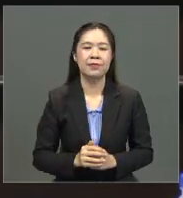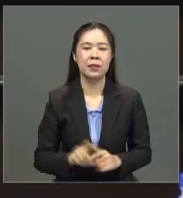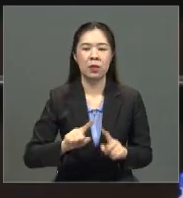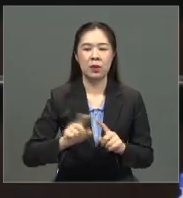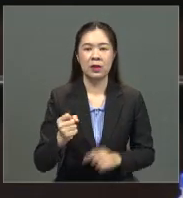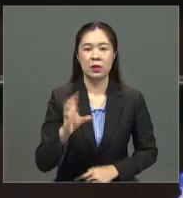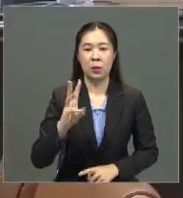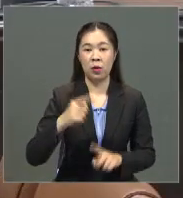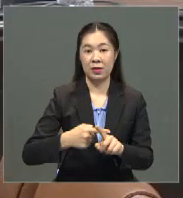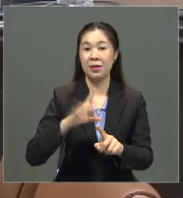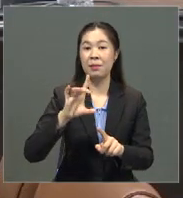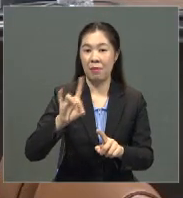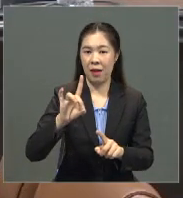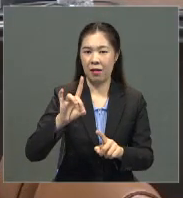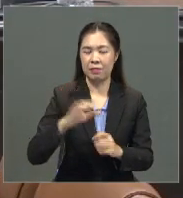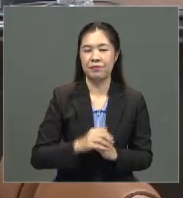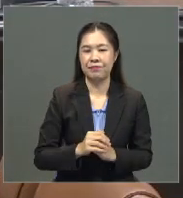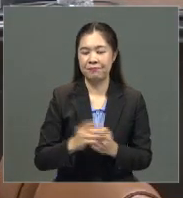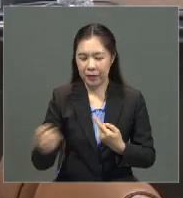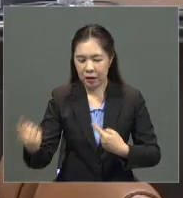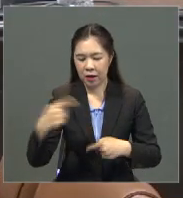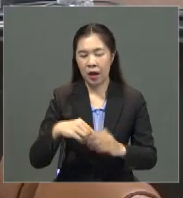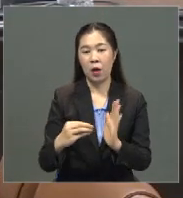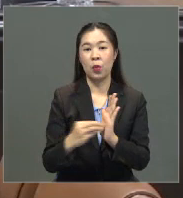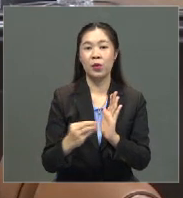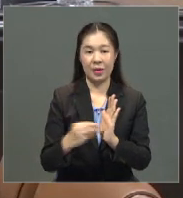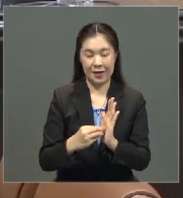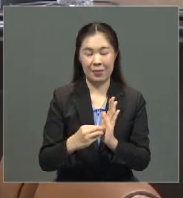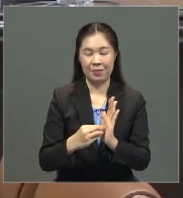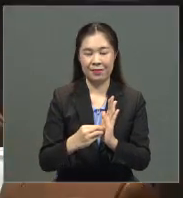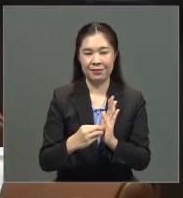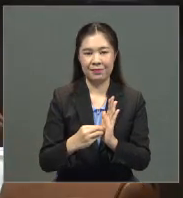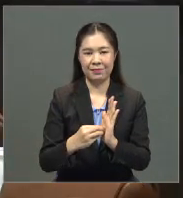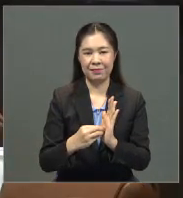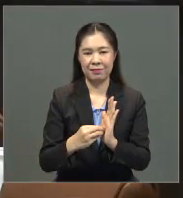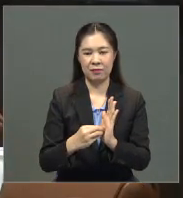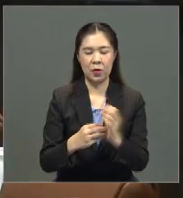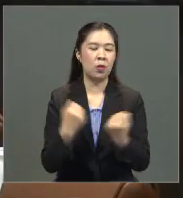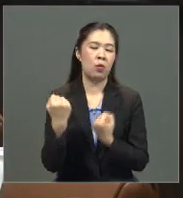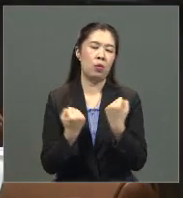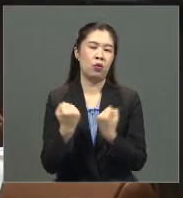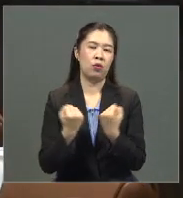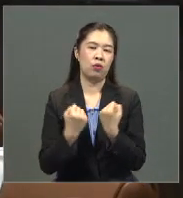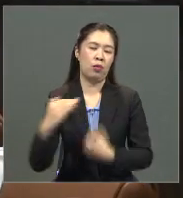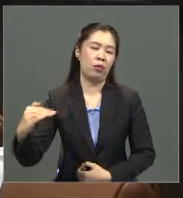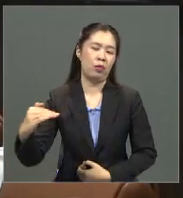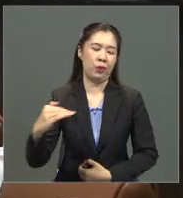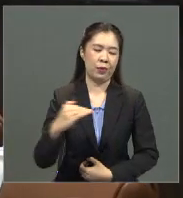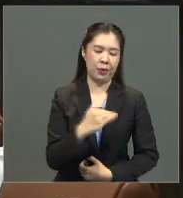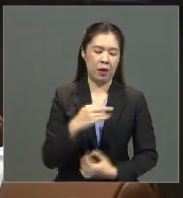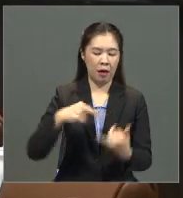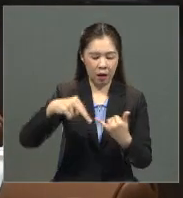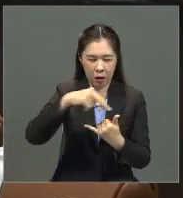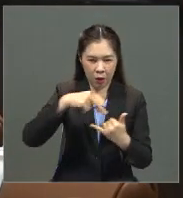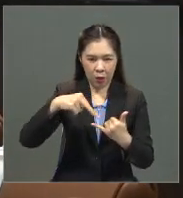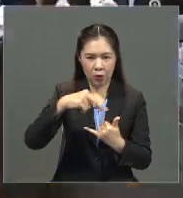วันที่ 16สิงหาคมเนี่ยก็เดินทางเข้ามาในกรุงเทพฯครั้งหนึ่งต่อเดินทางเข้ามาในกรุงเทพก็มาโดยรถยนต์ส่วนตัวมาตรวจสุขภาพ